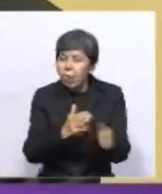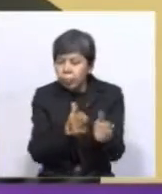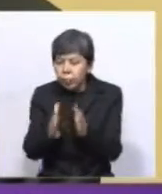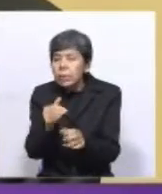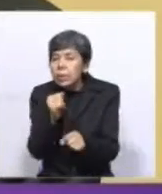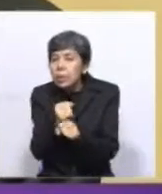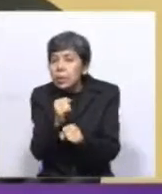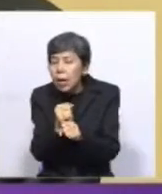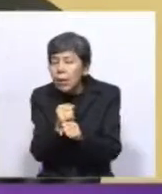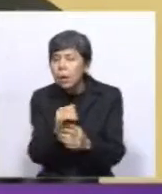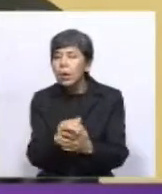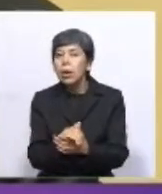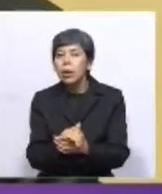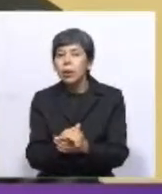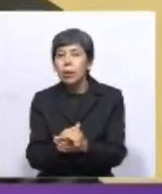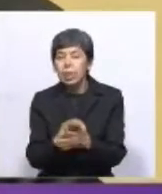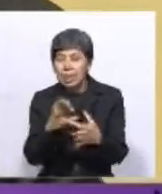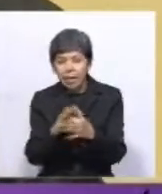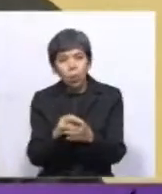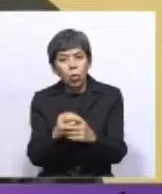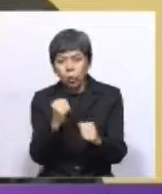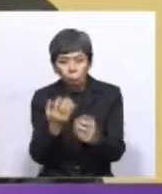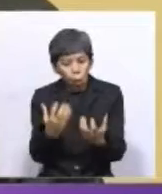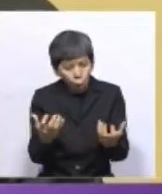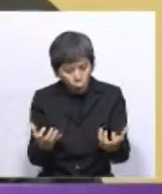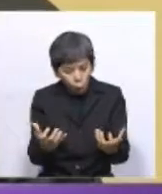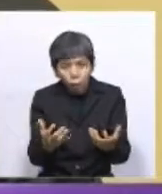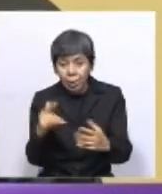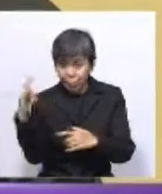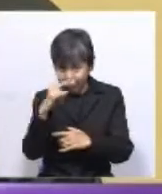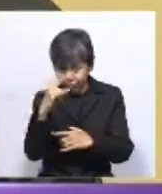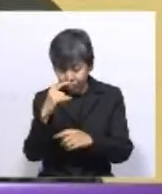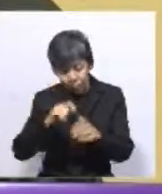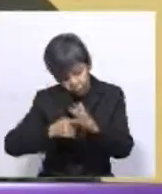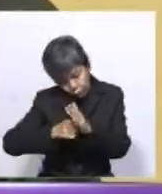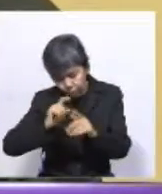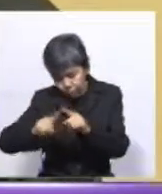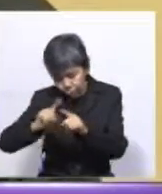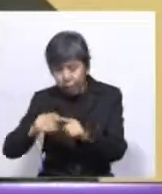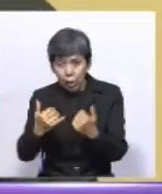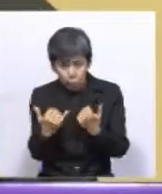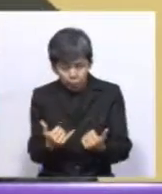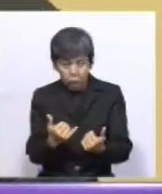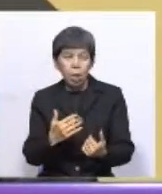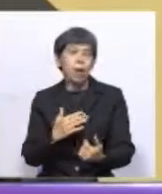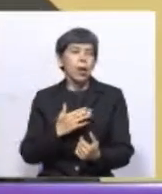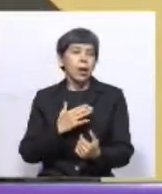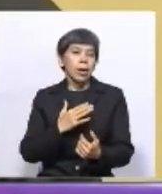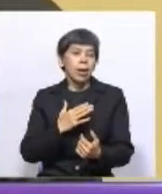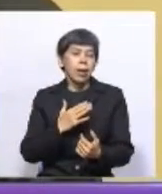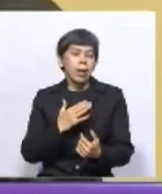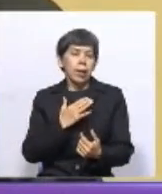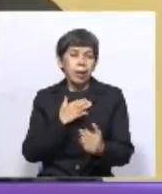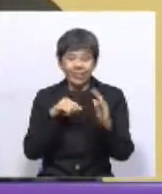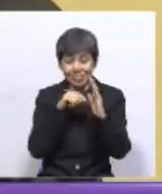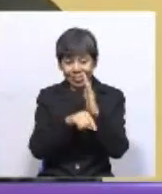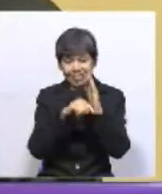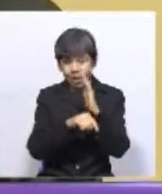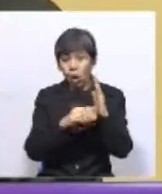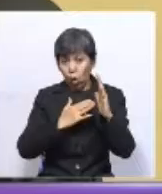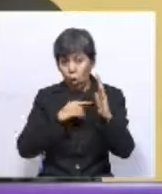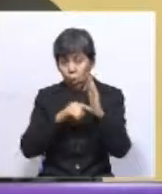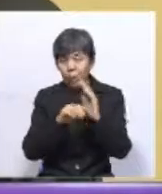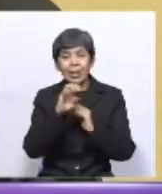ของเรียกว่าชิ้นส่วนและอุปกรณ์ของอากาศยานซึ่งวันนี้เนี่ยที่ภาคตะวันออกของเรา